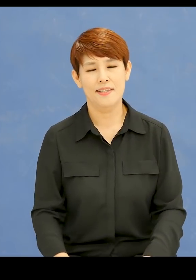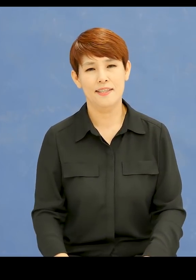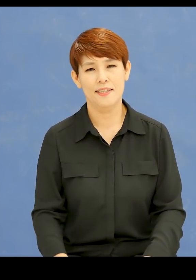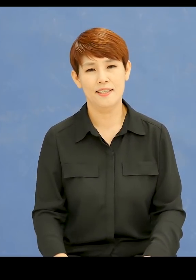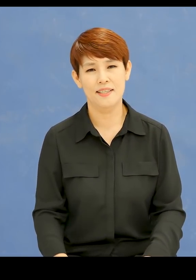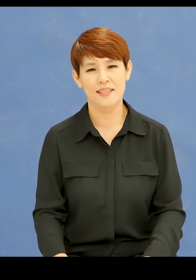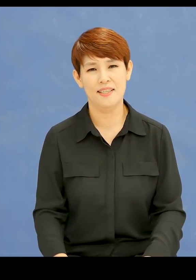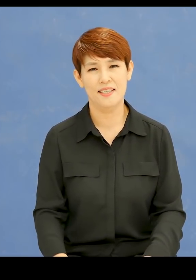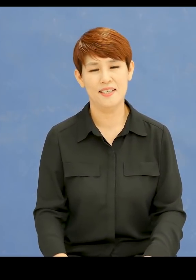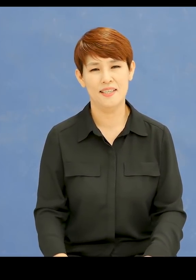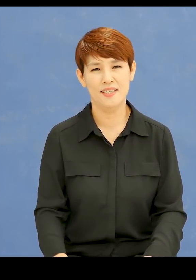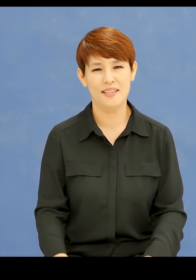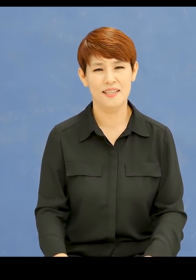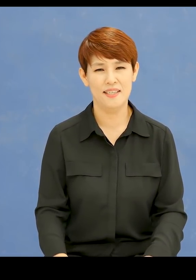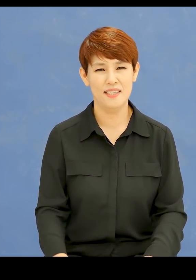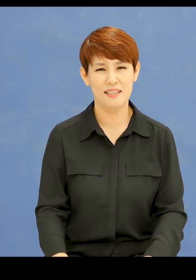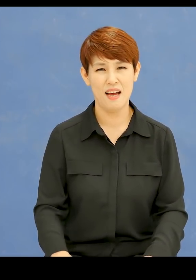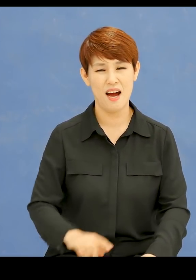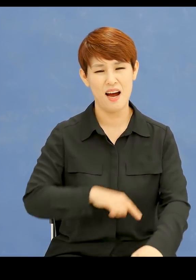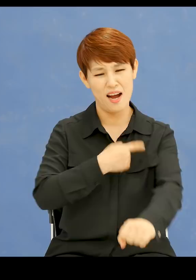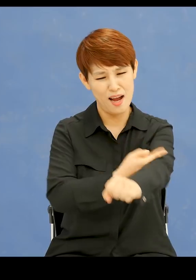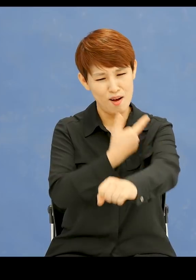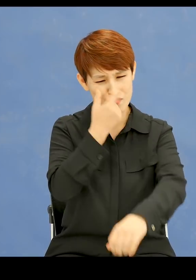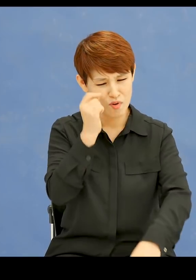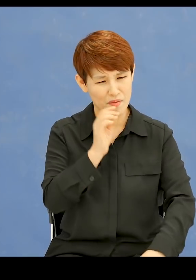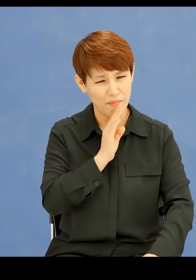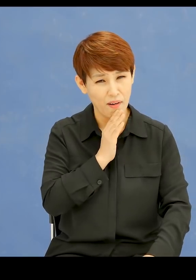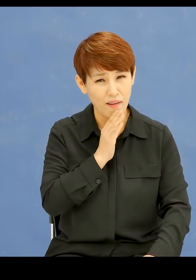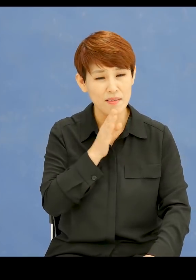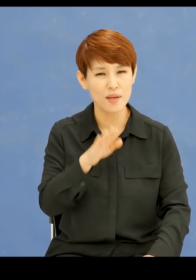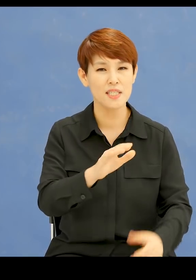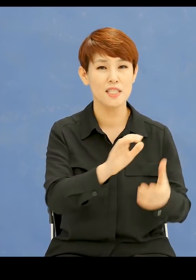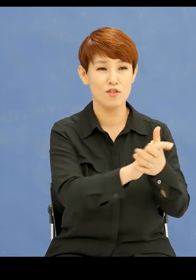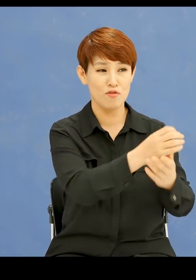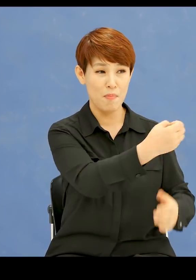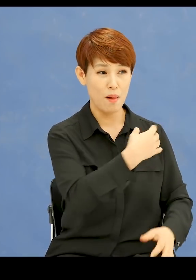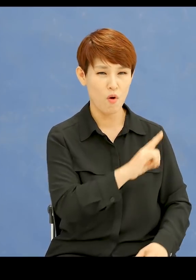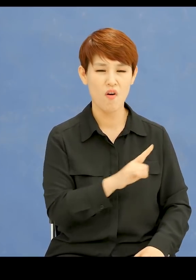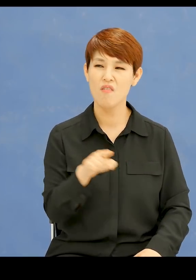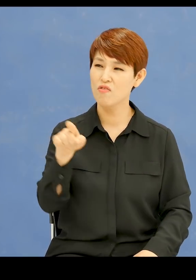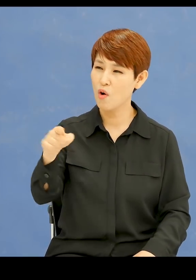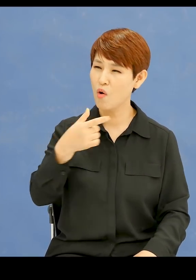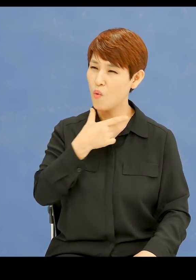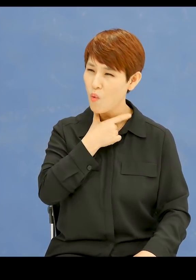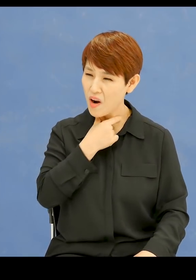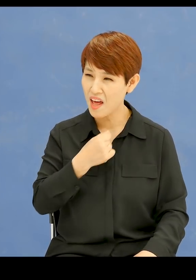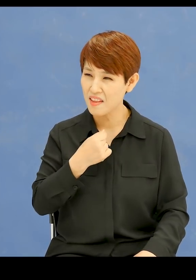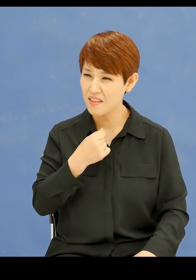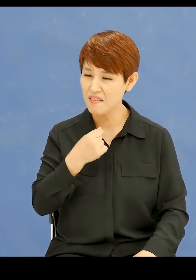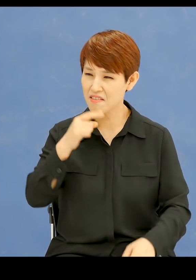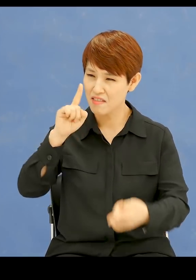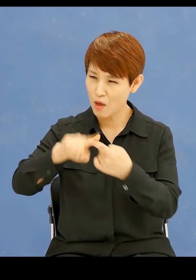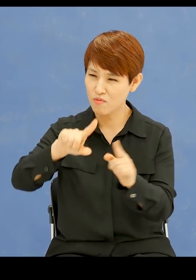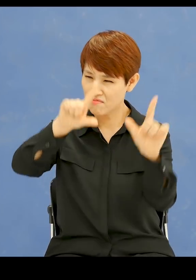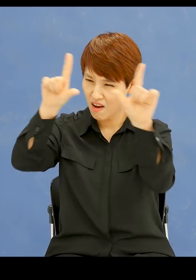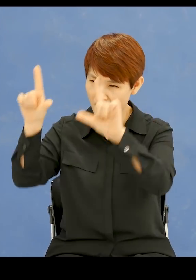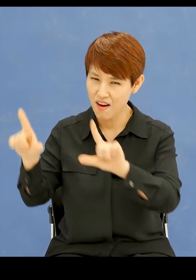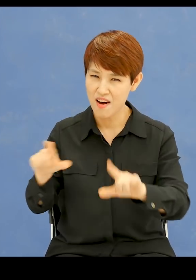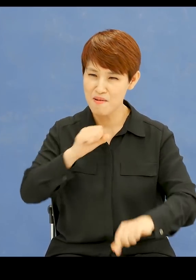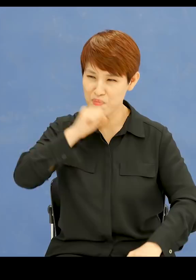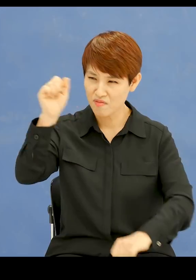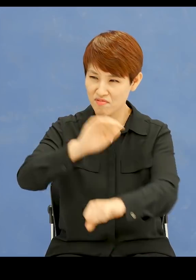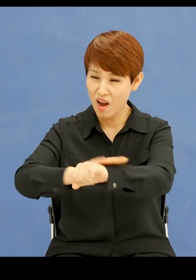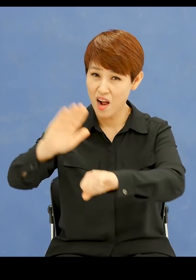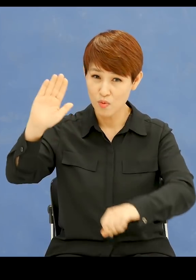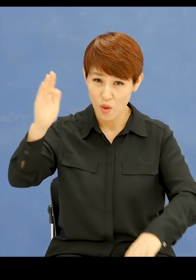물론 수준도 낮았고 실력도 안 돼서 그런 것도 있지만 그 친구가 그런 얘기를 하더라고요. 만약에 네가 원하는 대로 그런 삶을 살았고 그리고 만약에